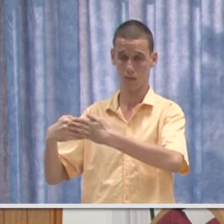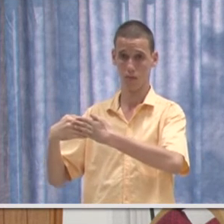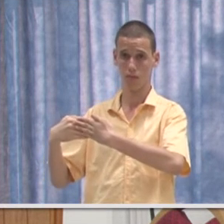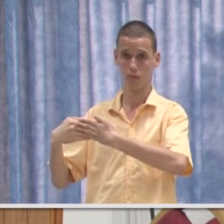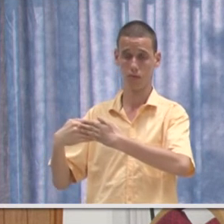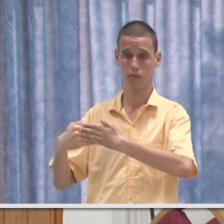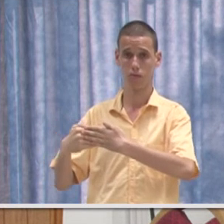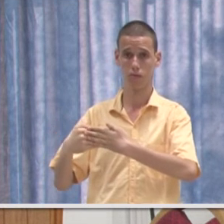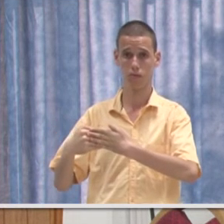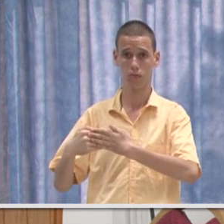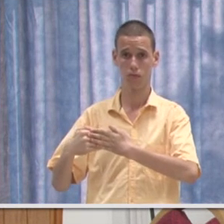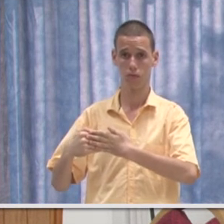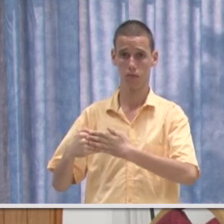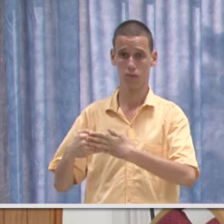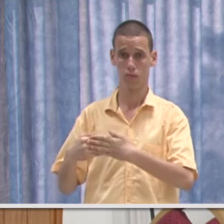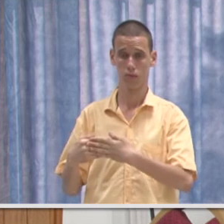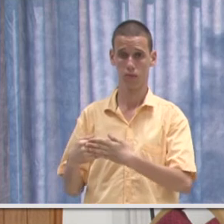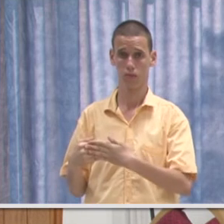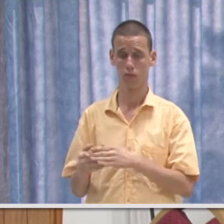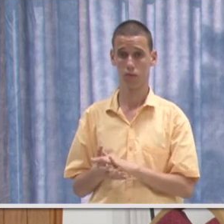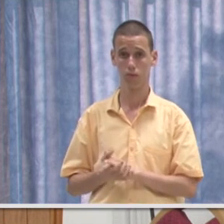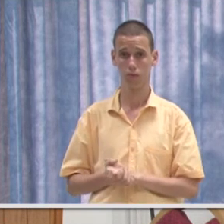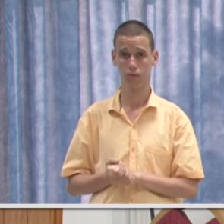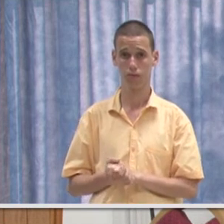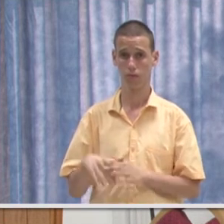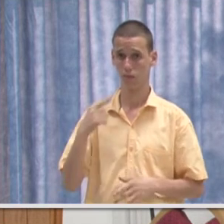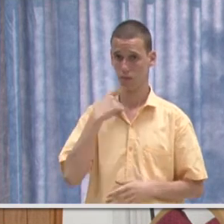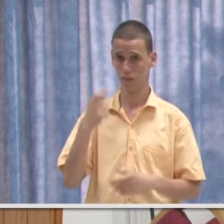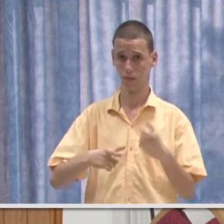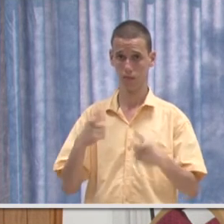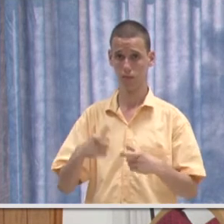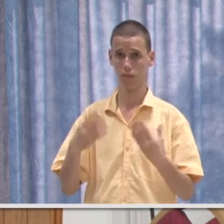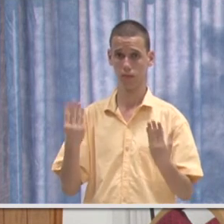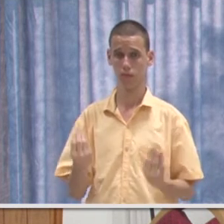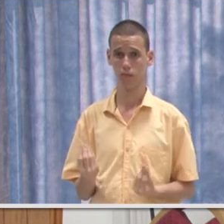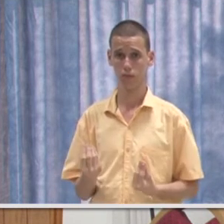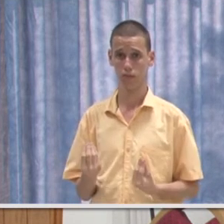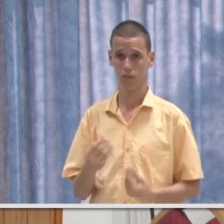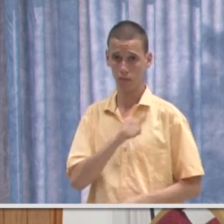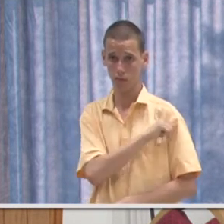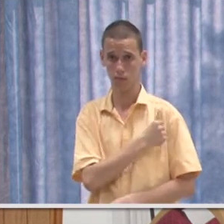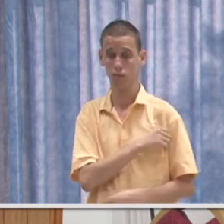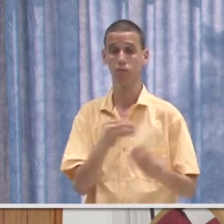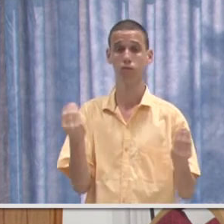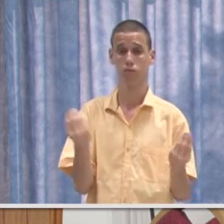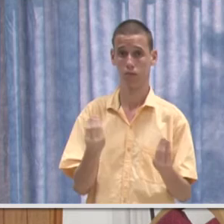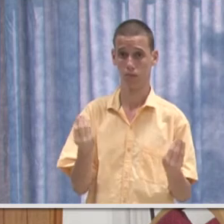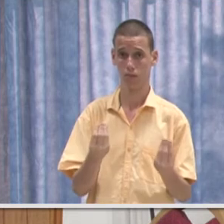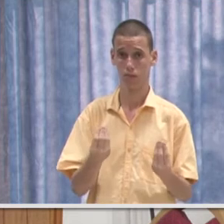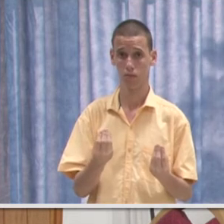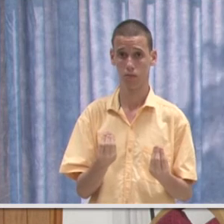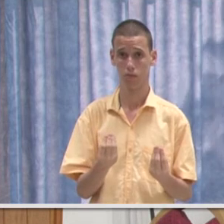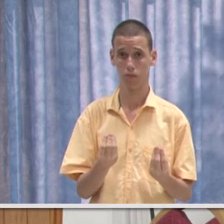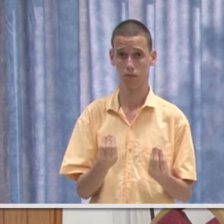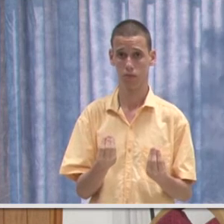center, nous move nous bon service le centre communautaire. Par exemple, on dit centre communautaire là-bas est pas favorable,